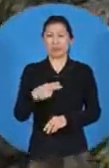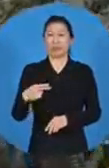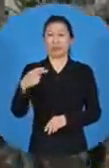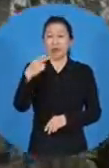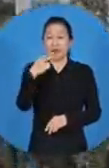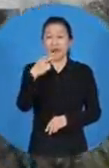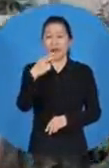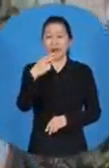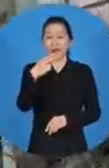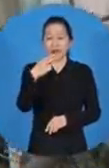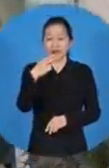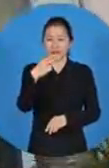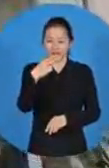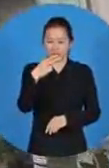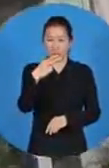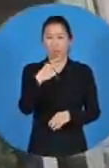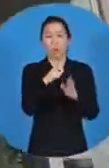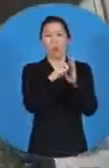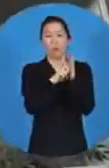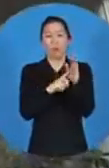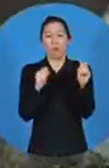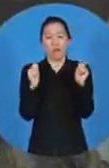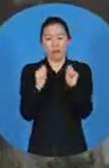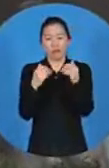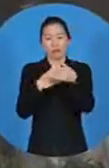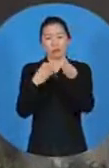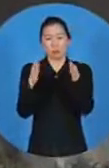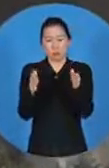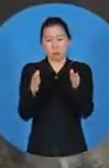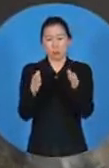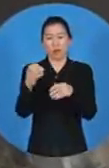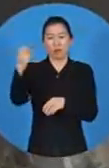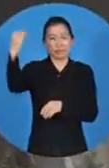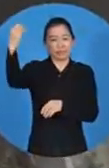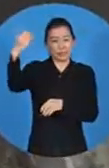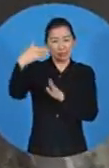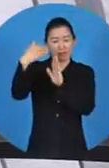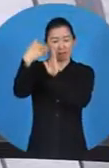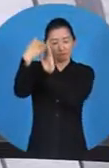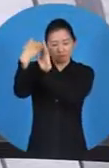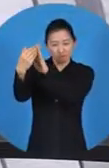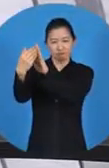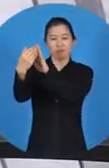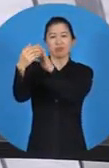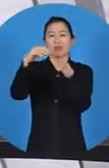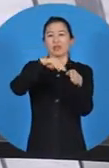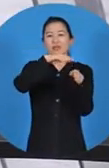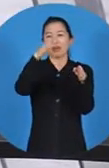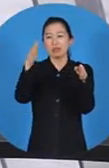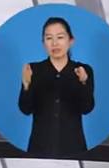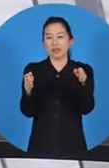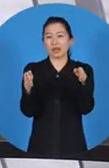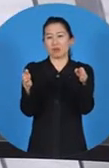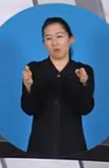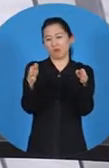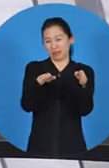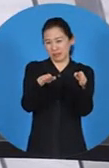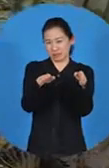階にある高山植物が育つ冷室には、強い日差しから植物を守るサンシェードを設置。